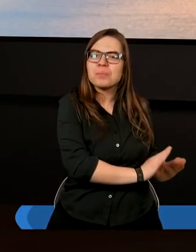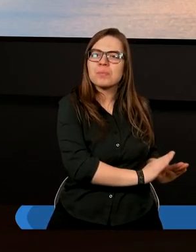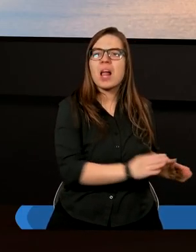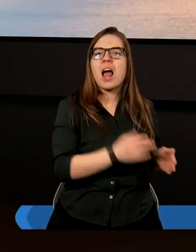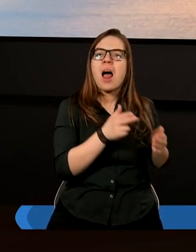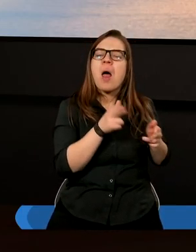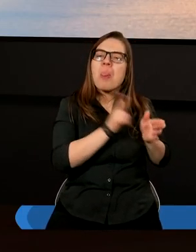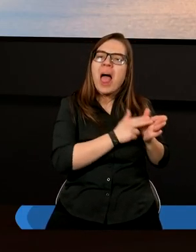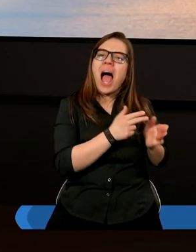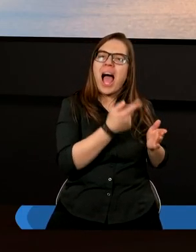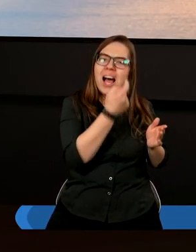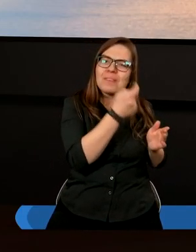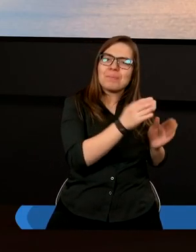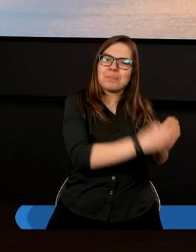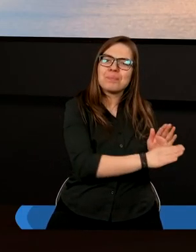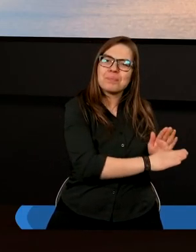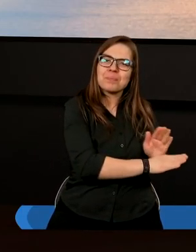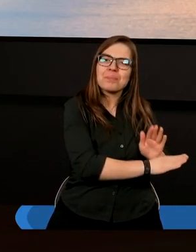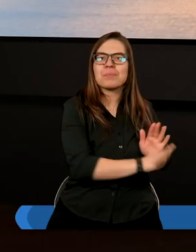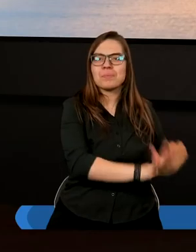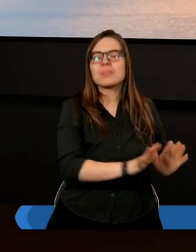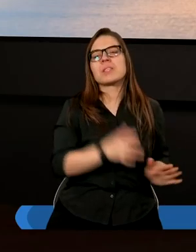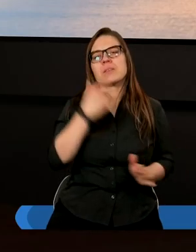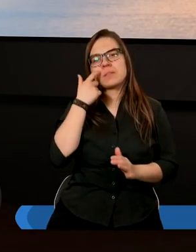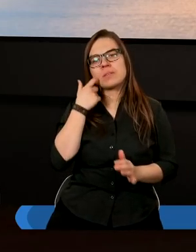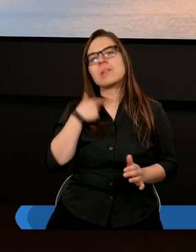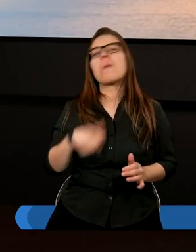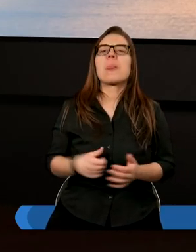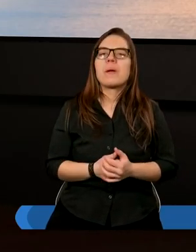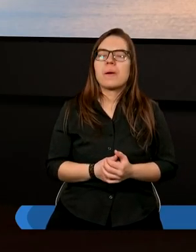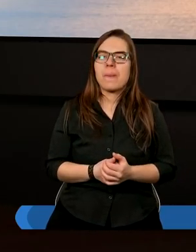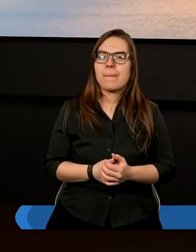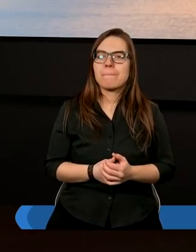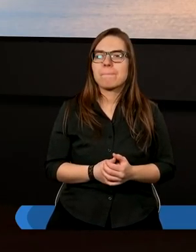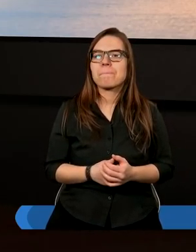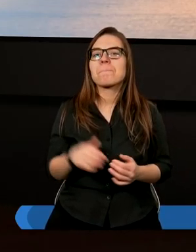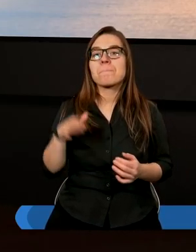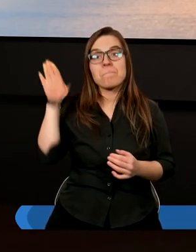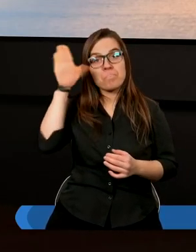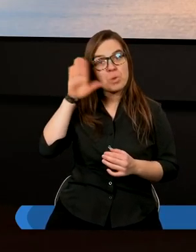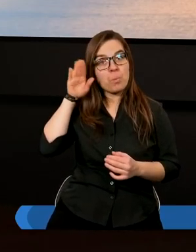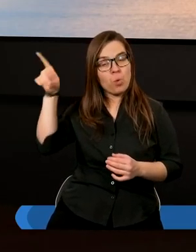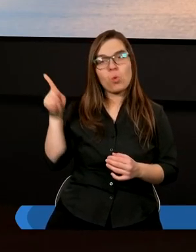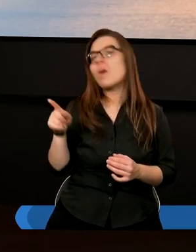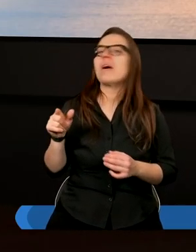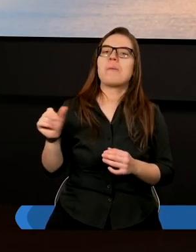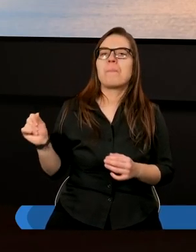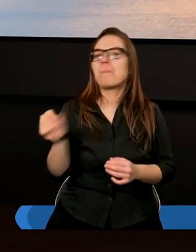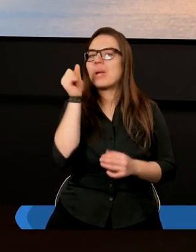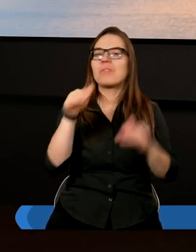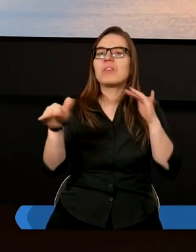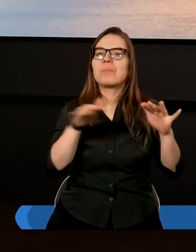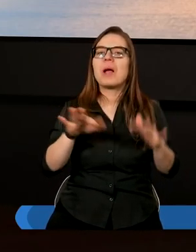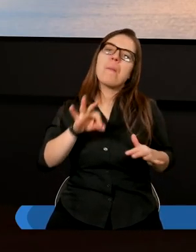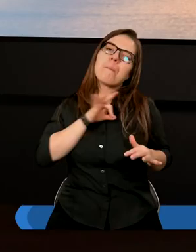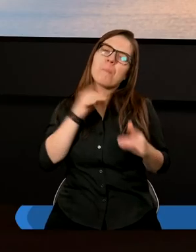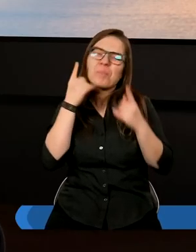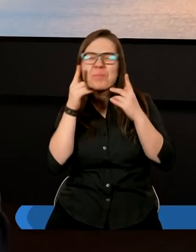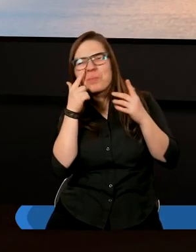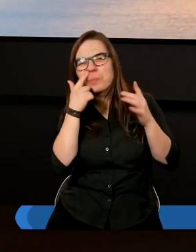pozostawić, postawić na pierwszym miejscu i na ostatnim miejscu, wtedy nie będzie tych